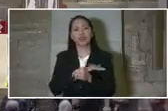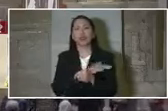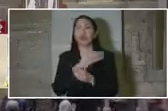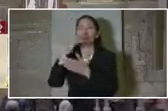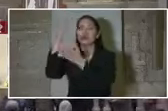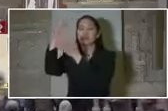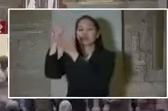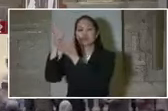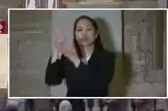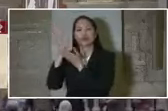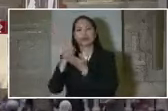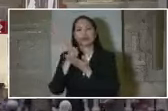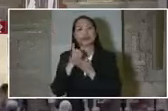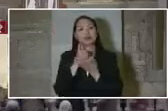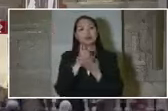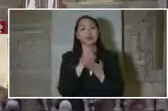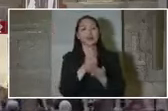tutulungan kang